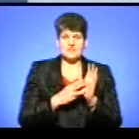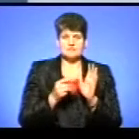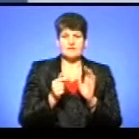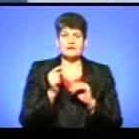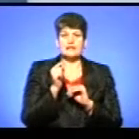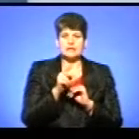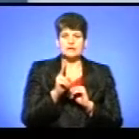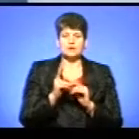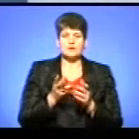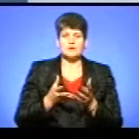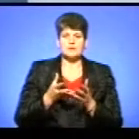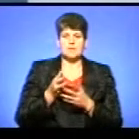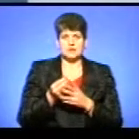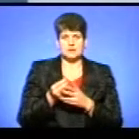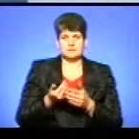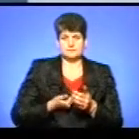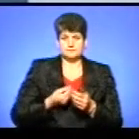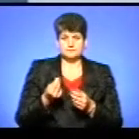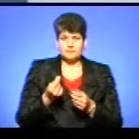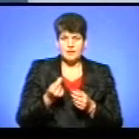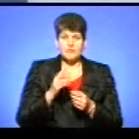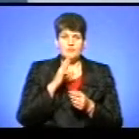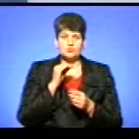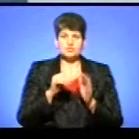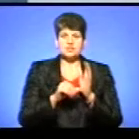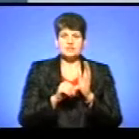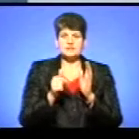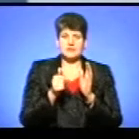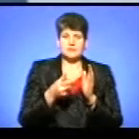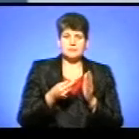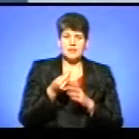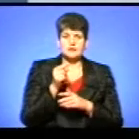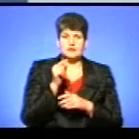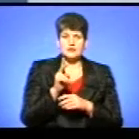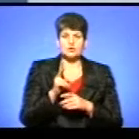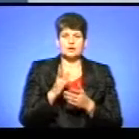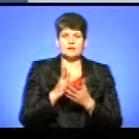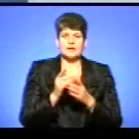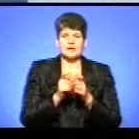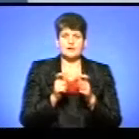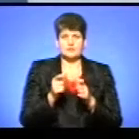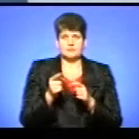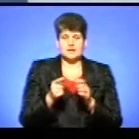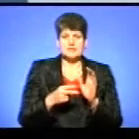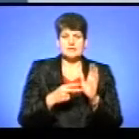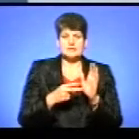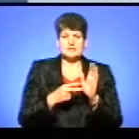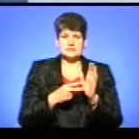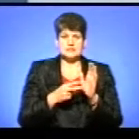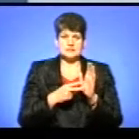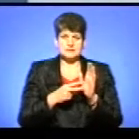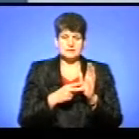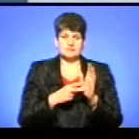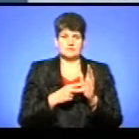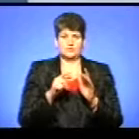тих, хто розраховується готівкою. У маршрутках 6 гривень сплачують ті, в кого є картка тернополянина, 7 – пасажири з електронним квитком